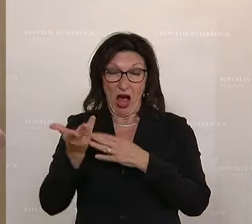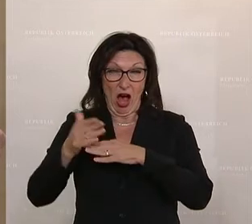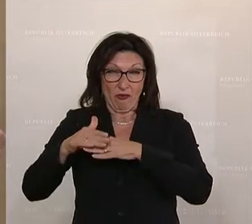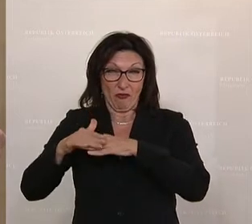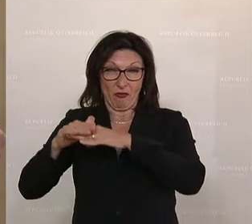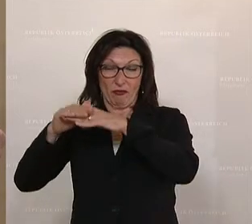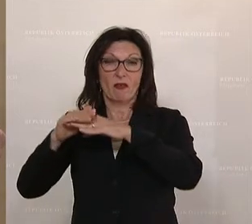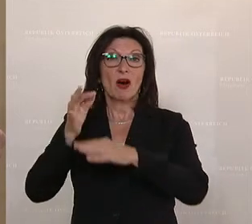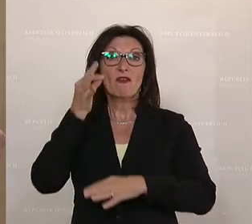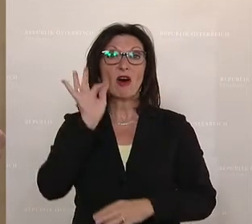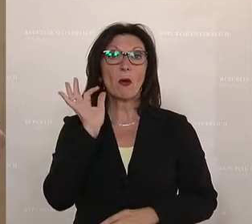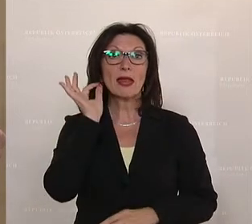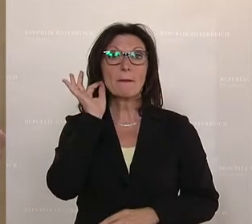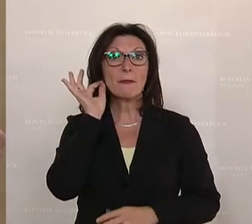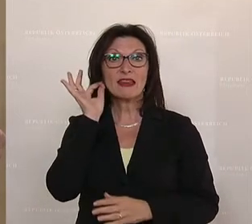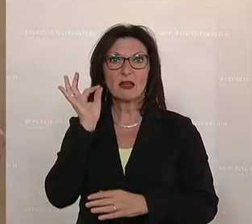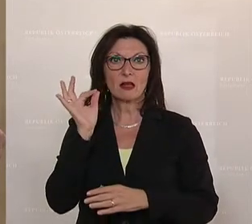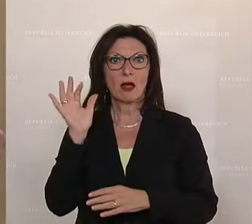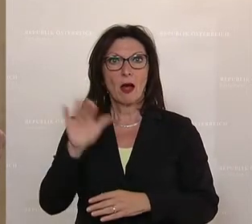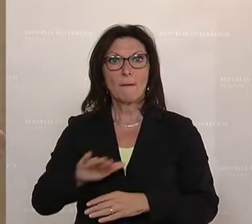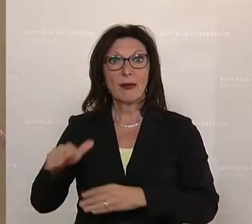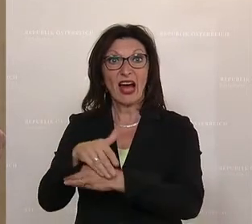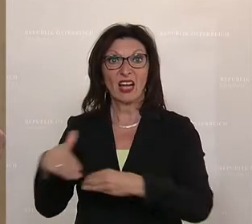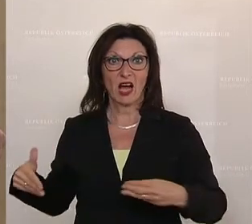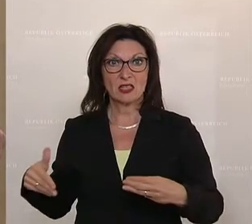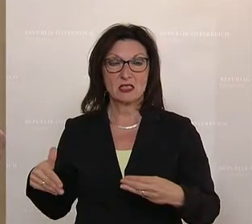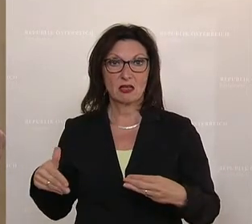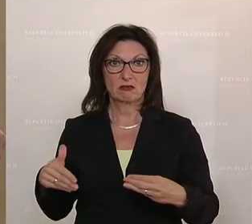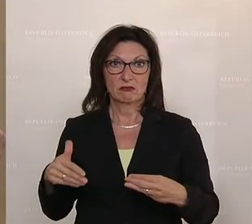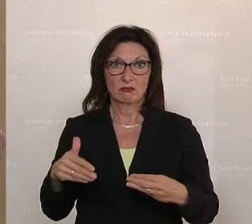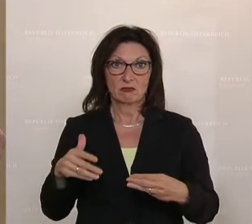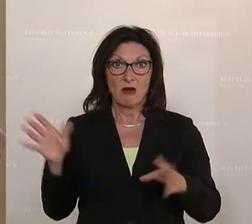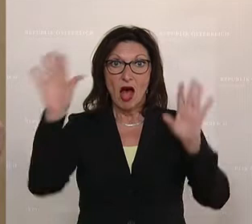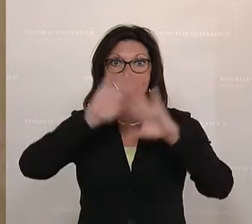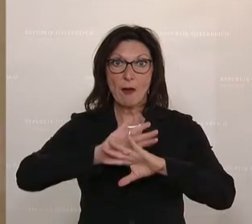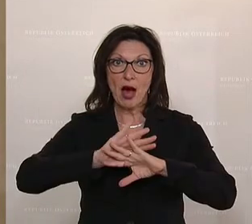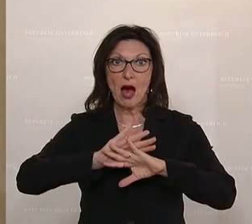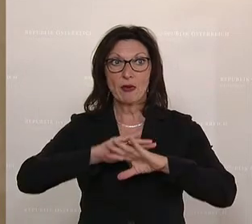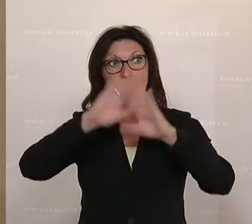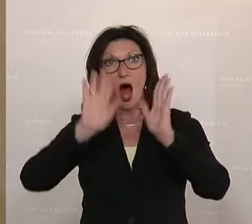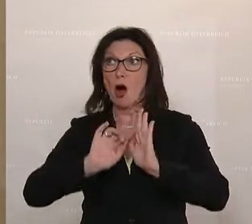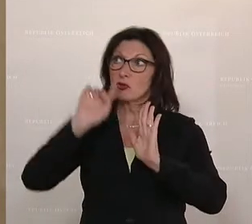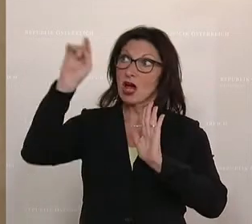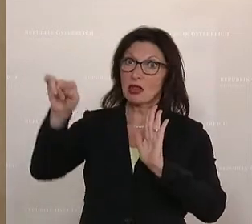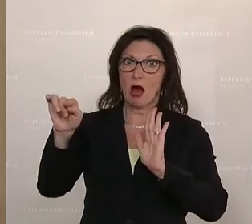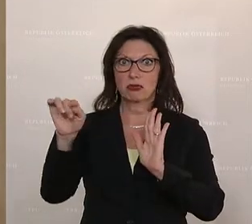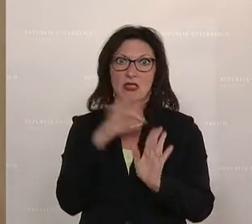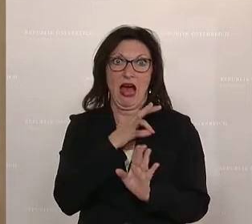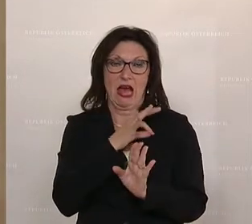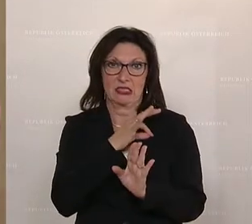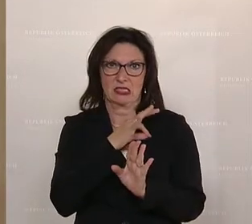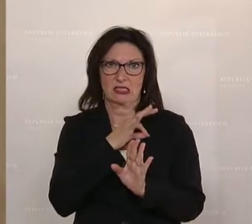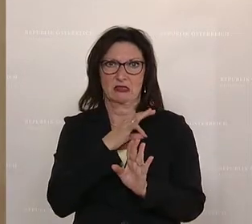sich Frauen und Mädchen in den Grenzgemeinden am Abend nicht mehr außer Haus trauen. Und Herr Kollege Einwallner, wenn Sie meinen, das ist eine